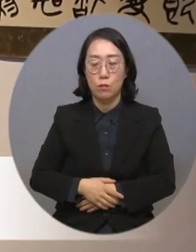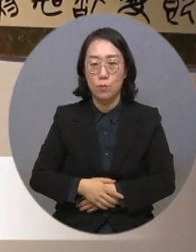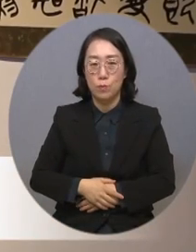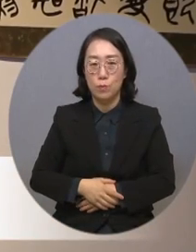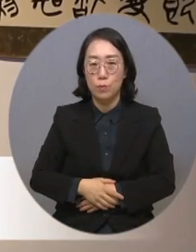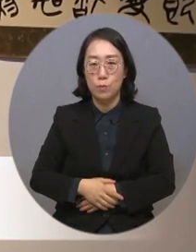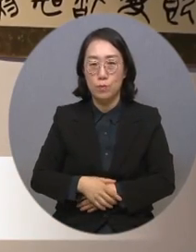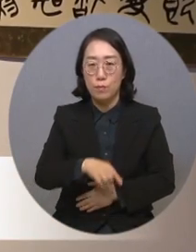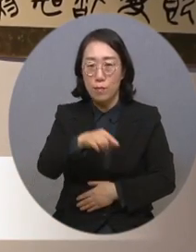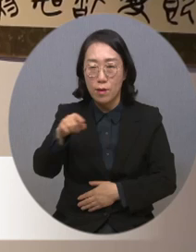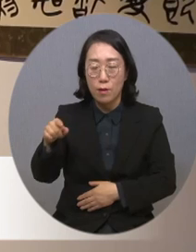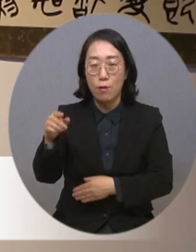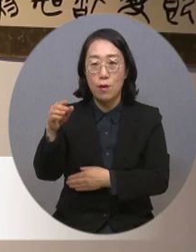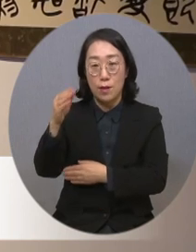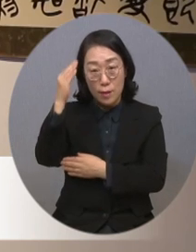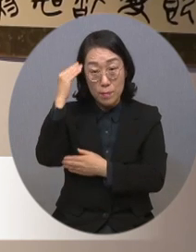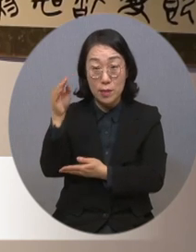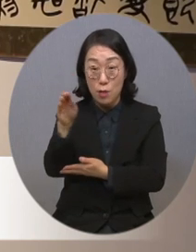서예를 이렇게 꾸준히 하면서